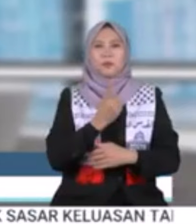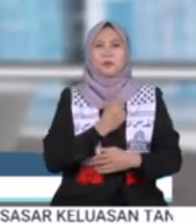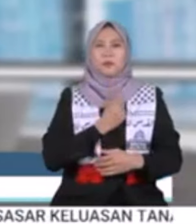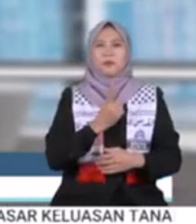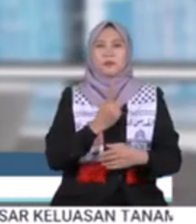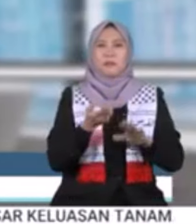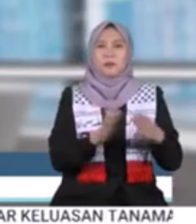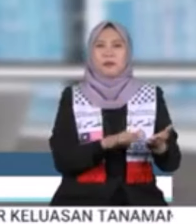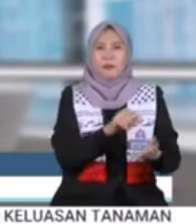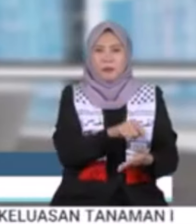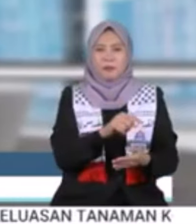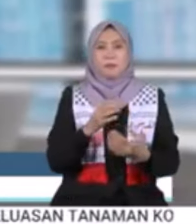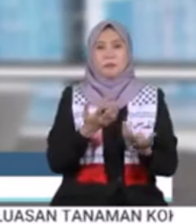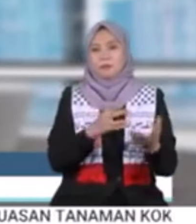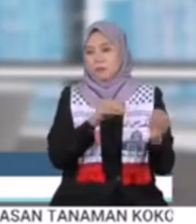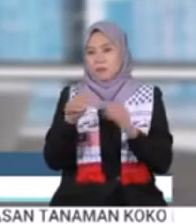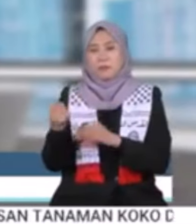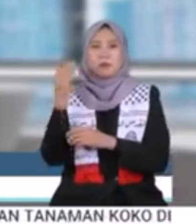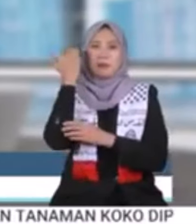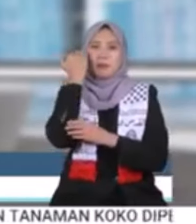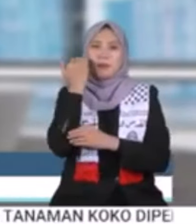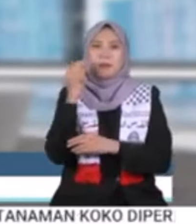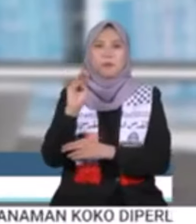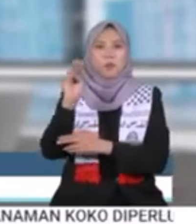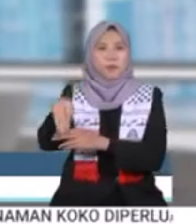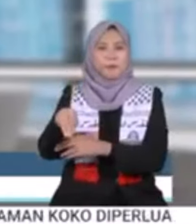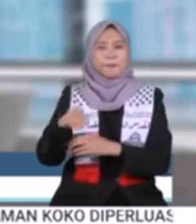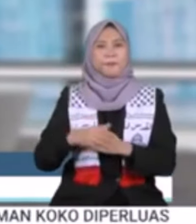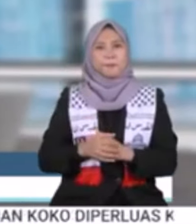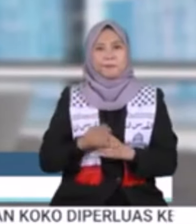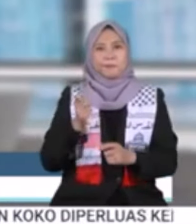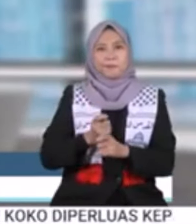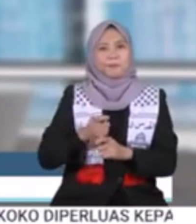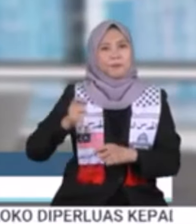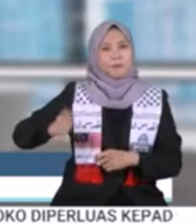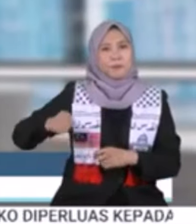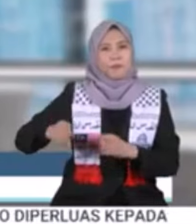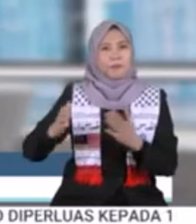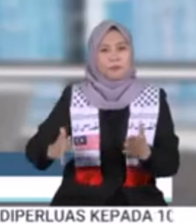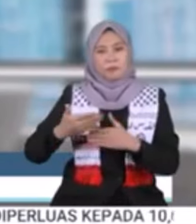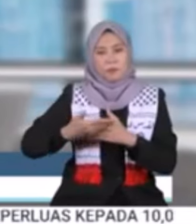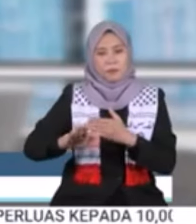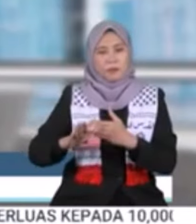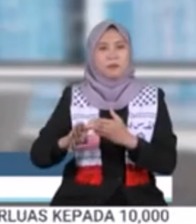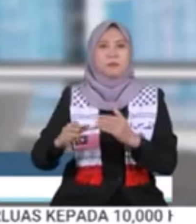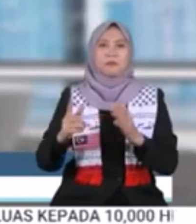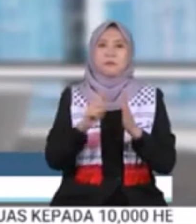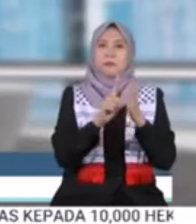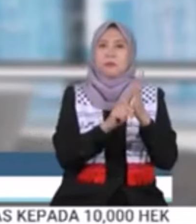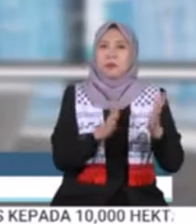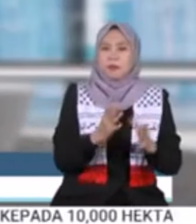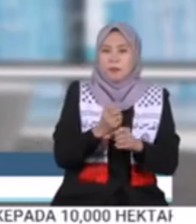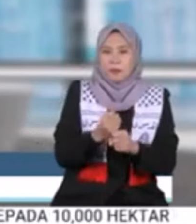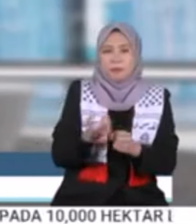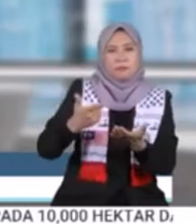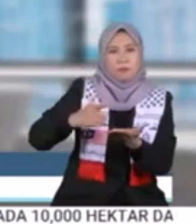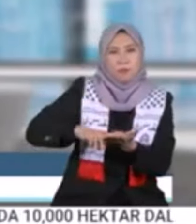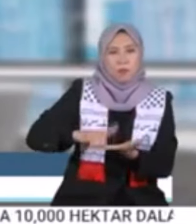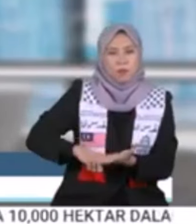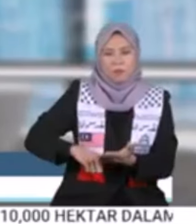Samsusa ke Mahkamah Tinggi Muar. Tarikh itu ditetapkan Magistrate Suhaila Syafiuddin selepas pihak pendakwaan mendapatkan laporan